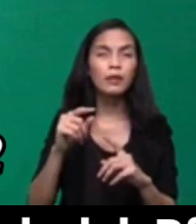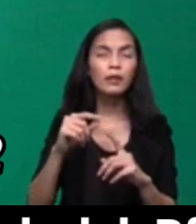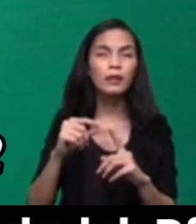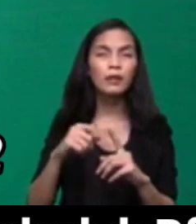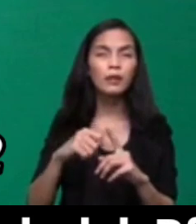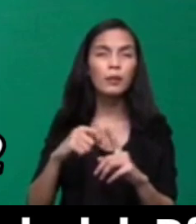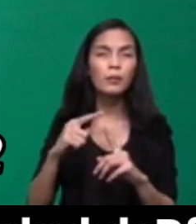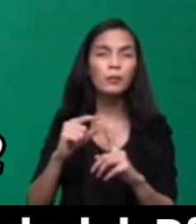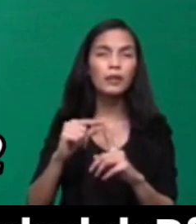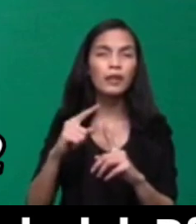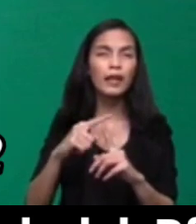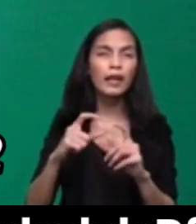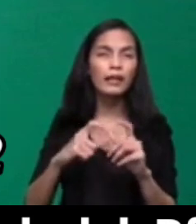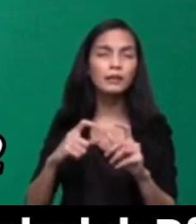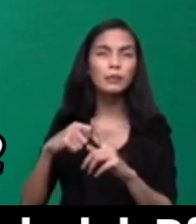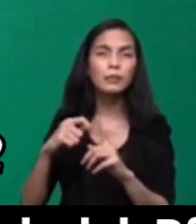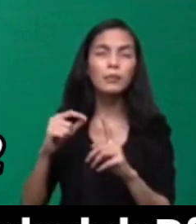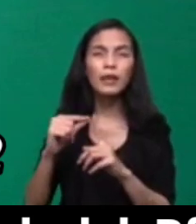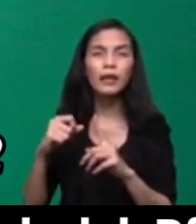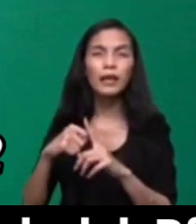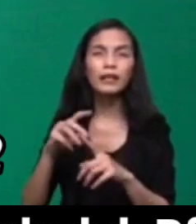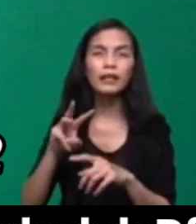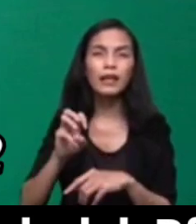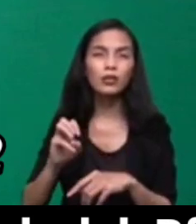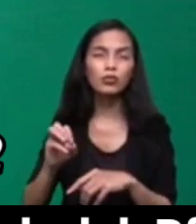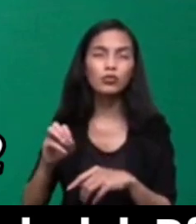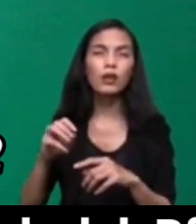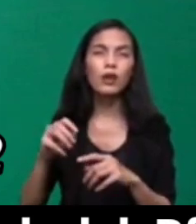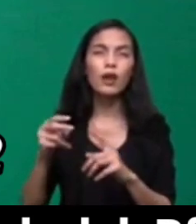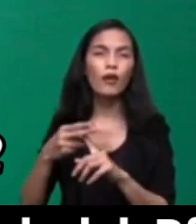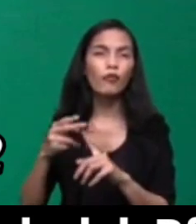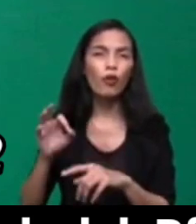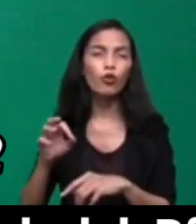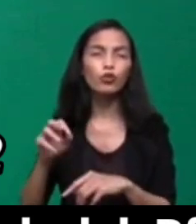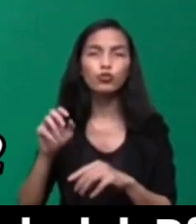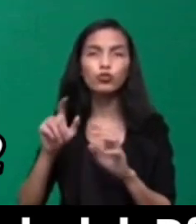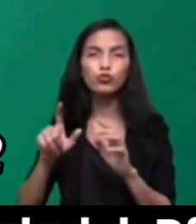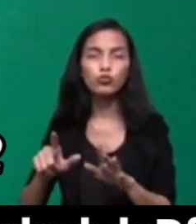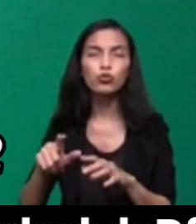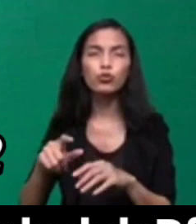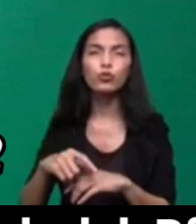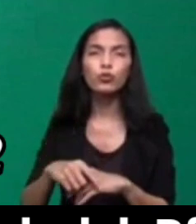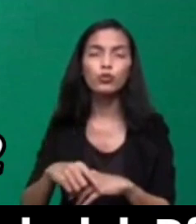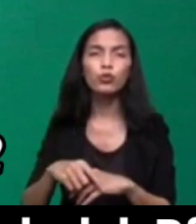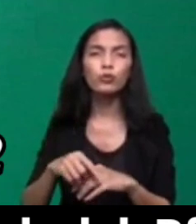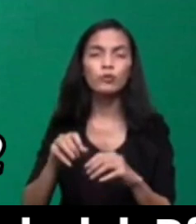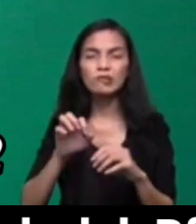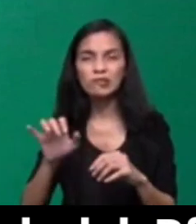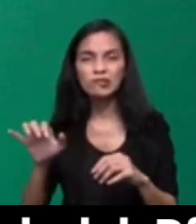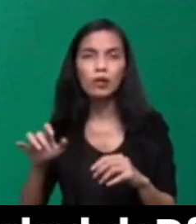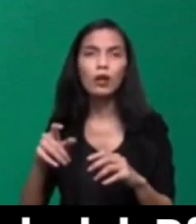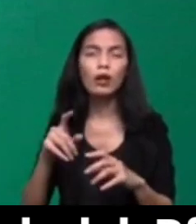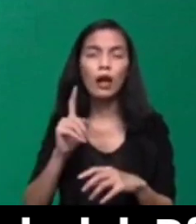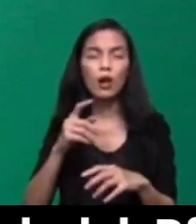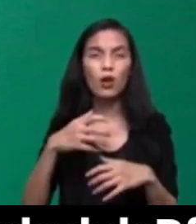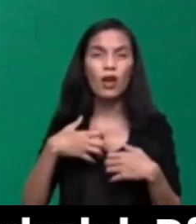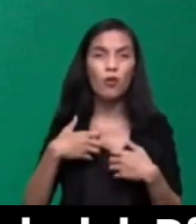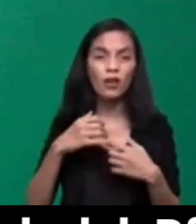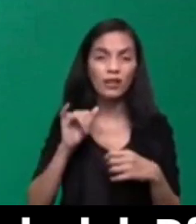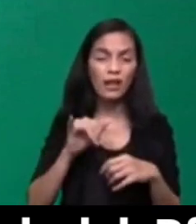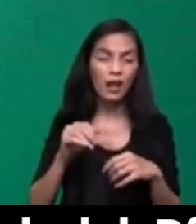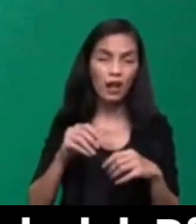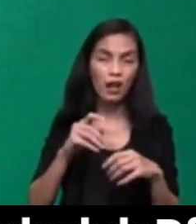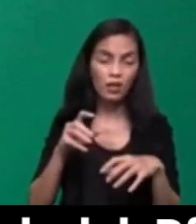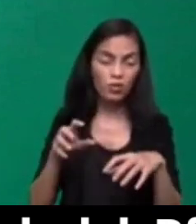300f o7 2022 peternak yang hewan yang terdampak PMK akan mendapatkan bantuan dengan